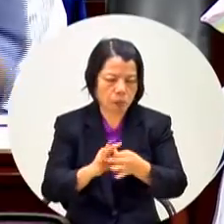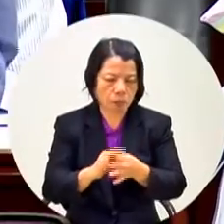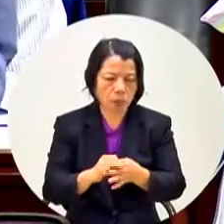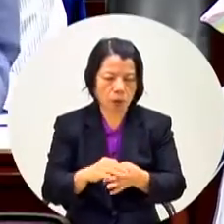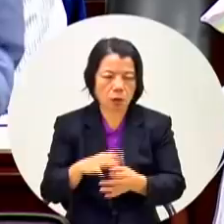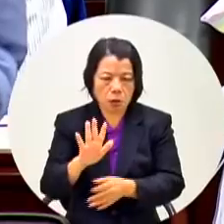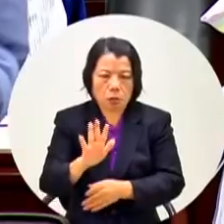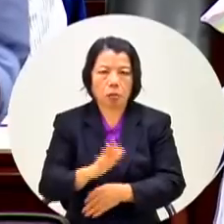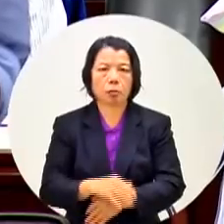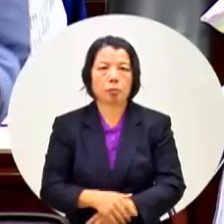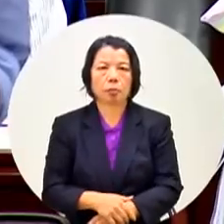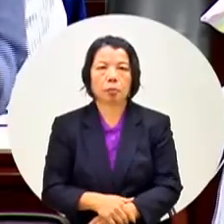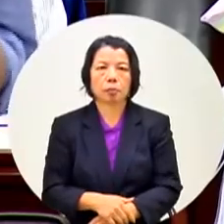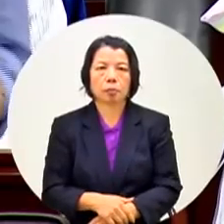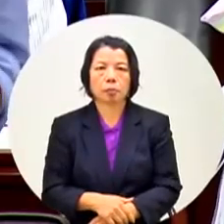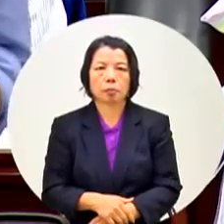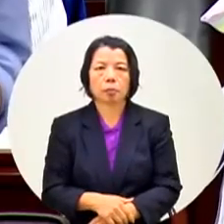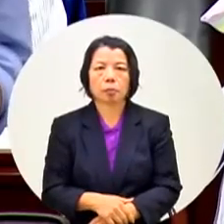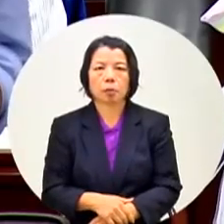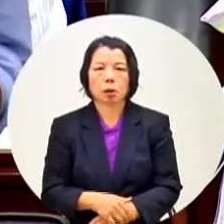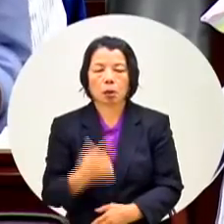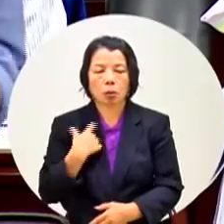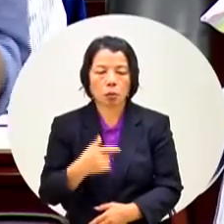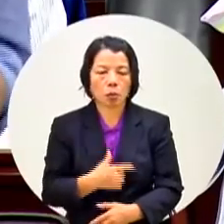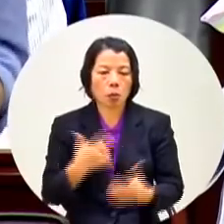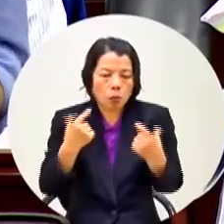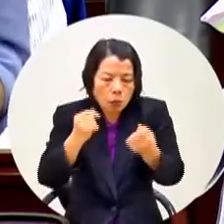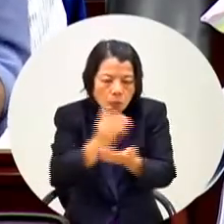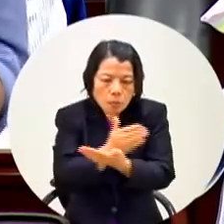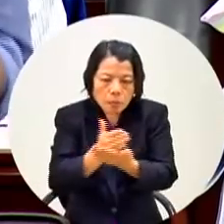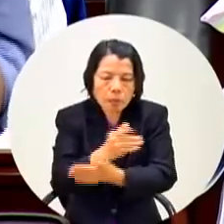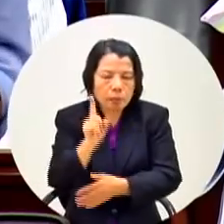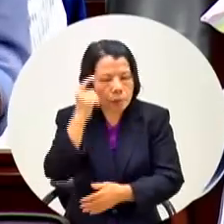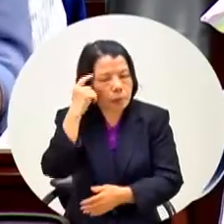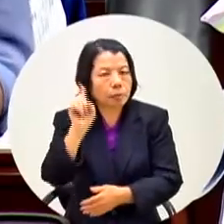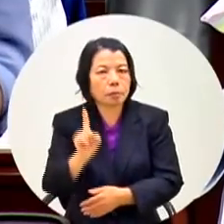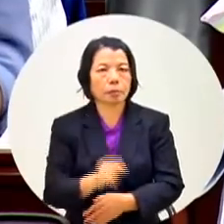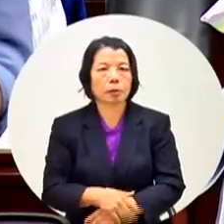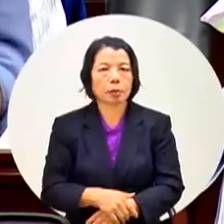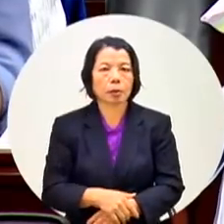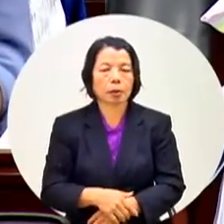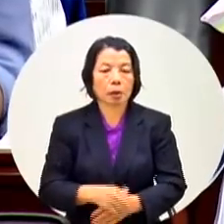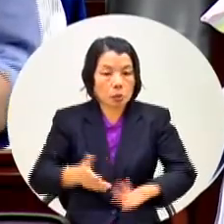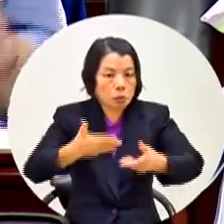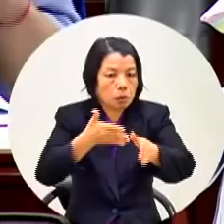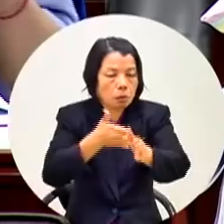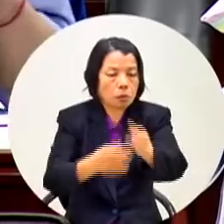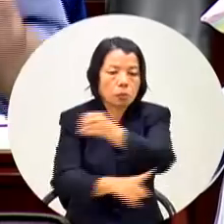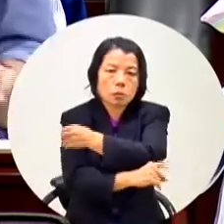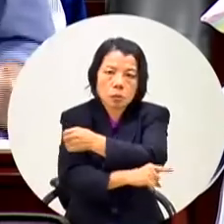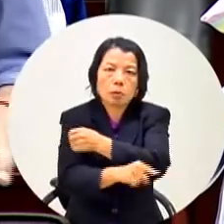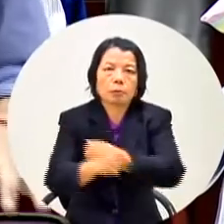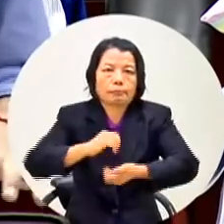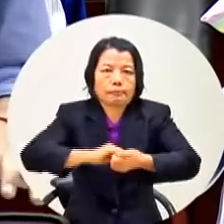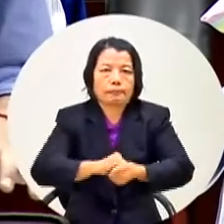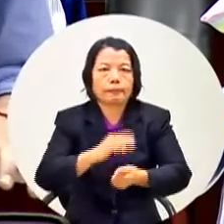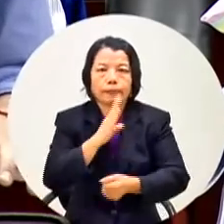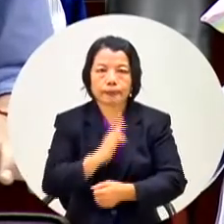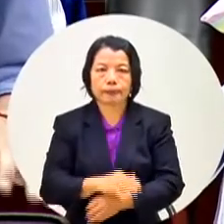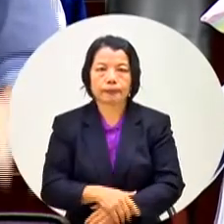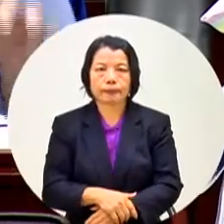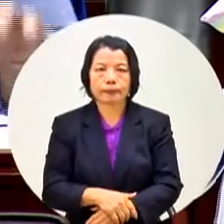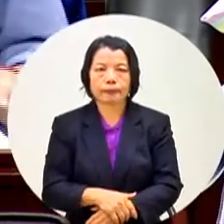我研判的轻轨最后的发展，我现在研判一定是会扰民最